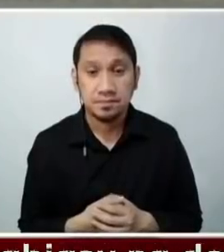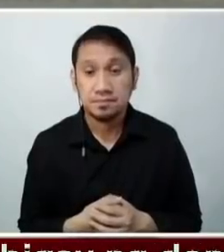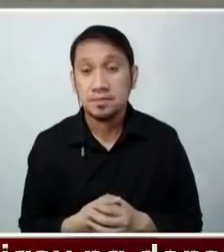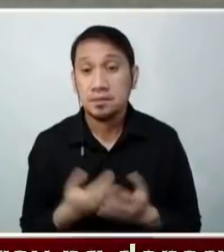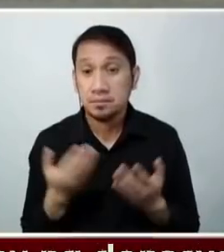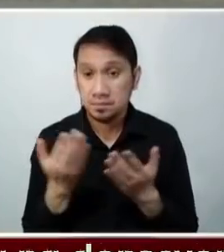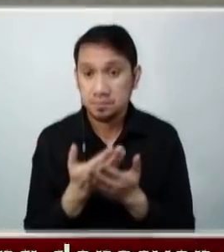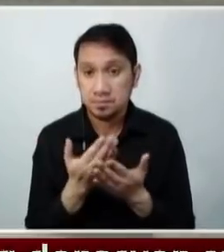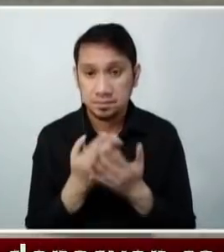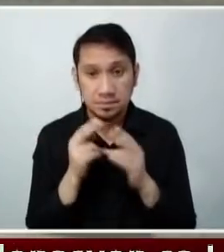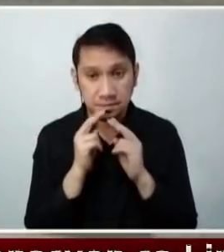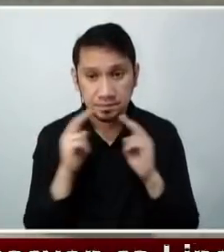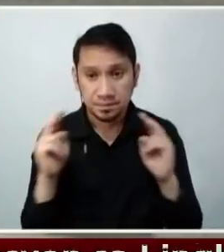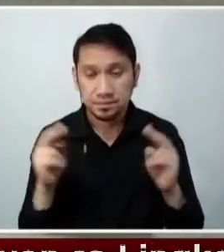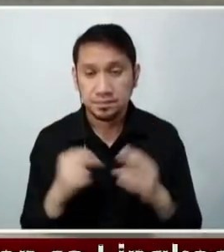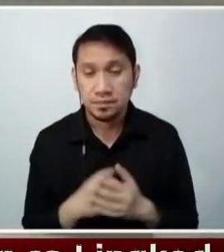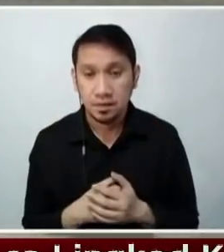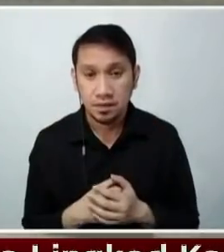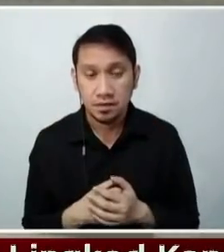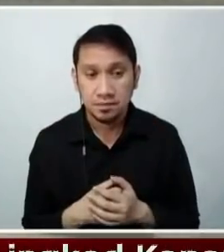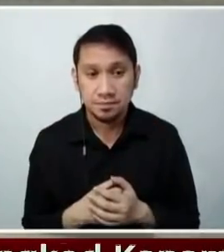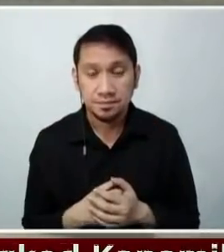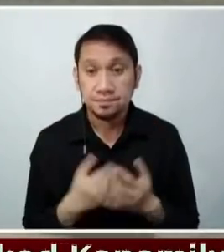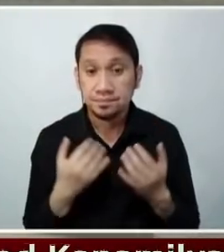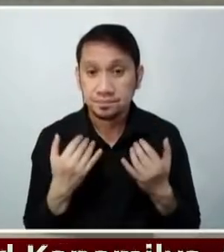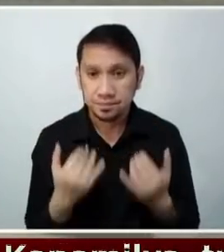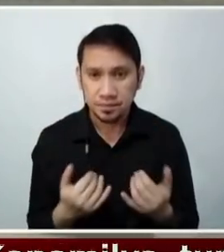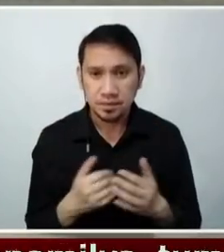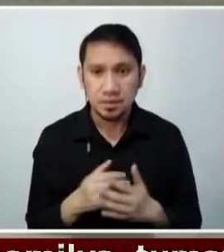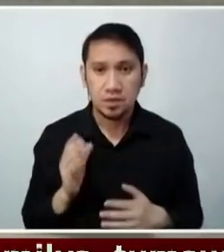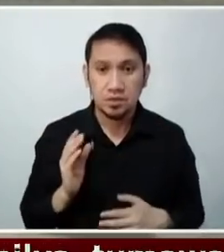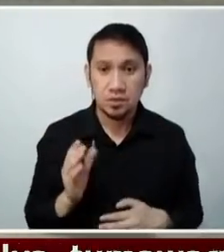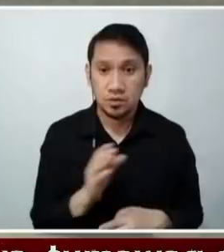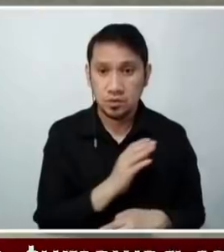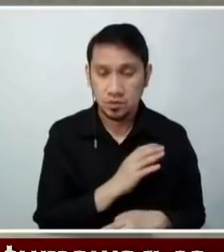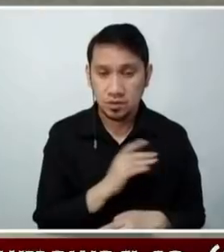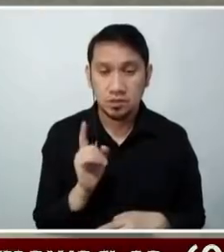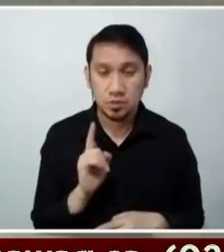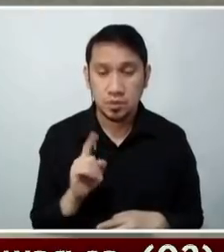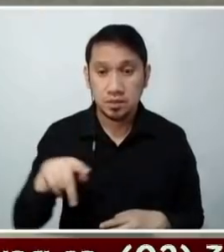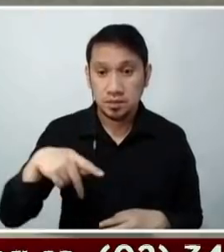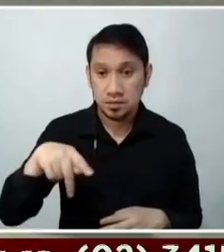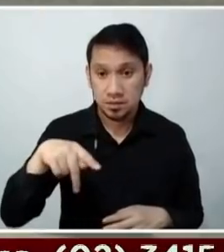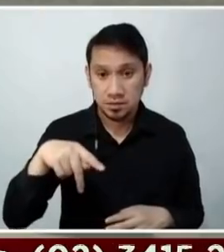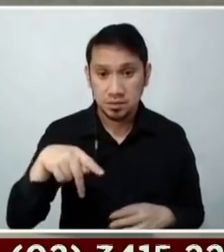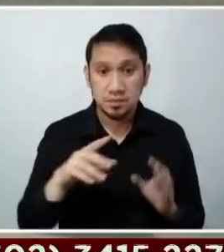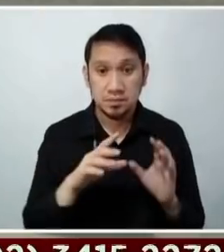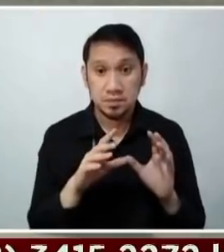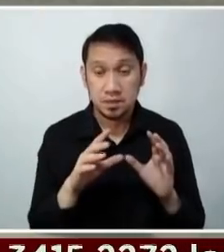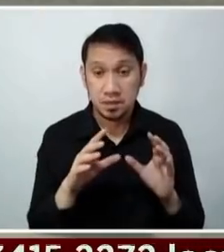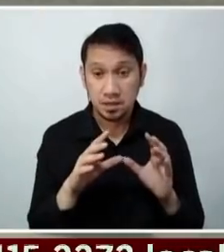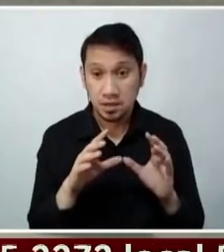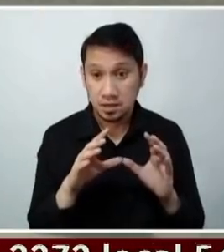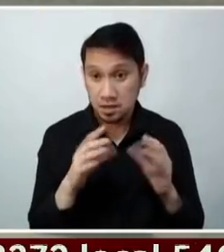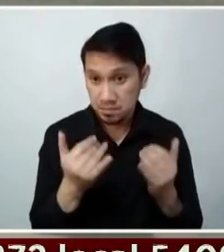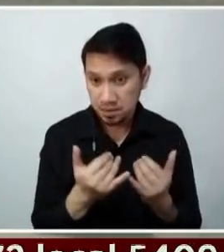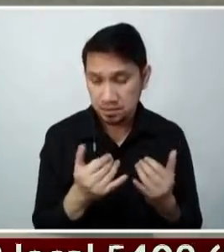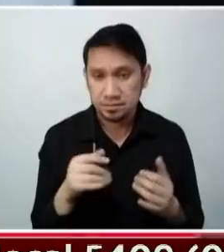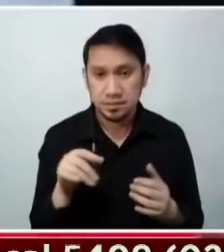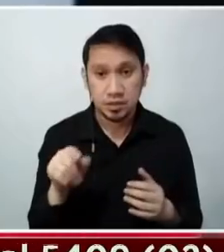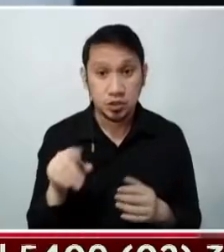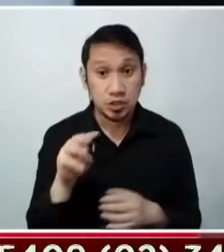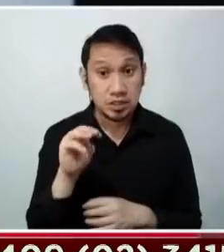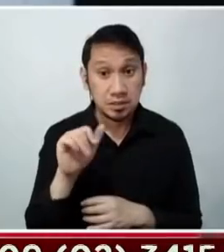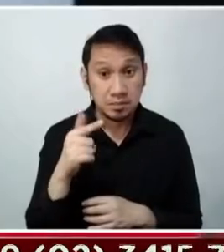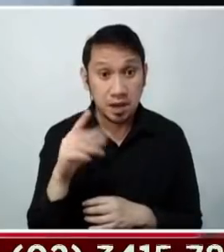Napapasok lamang na balita, hawak na po ng kamera ang opisyal ng formally na si Criselle Mago. Ayon ito kay House Committee on